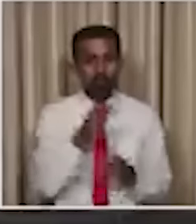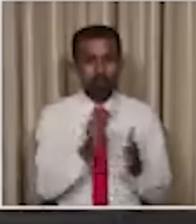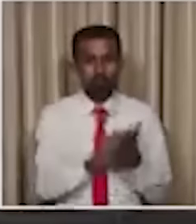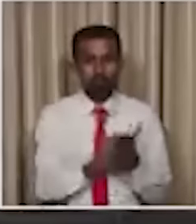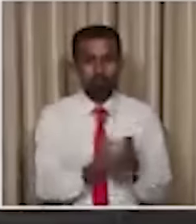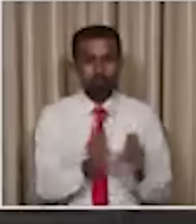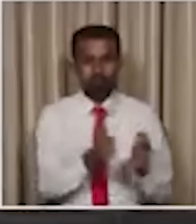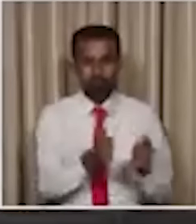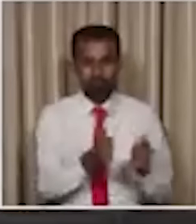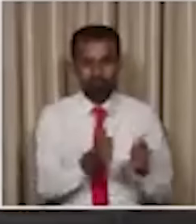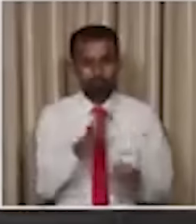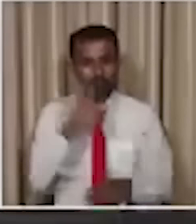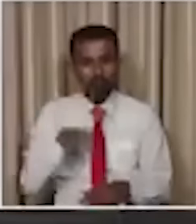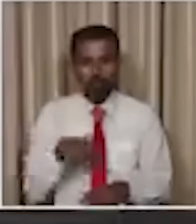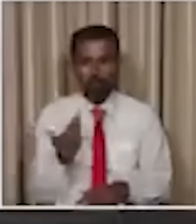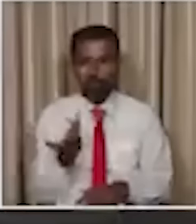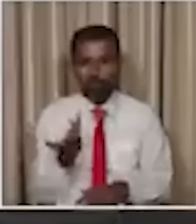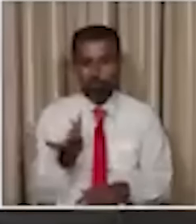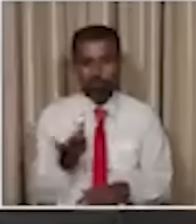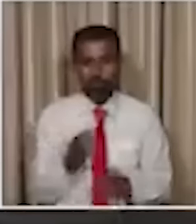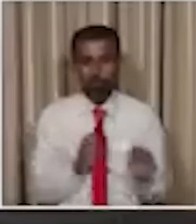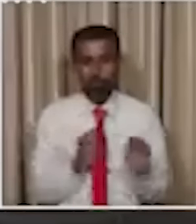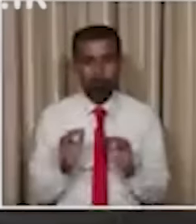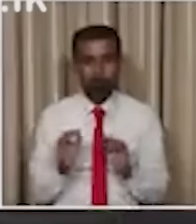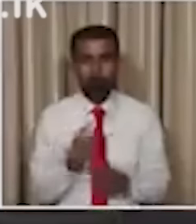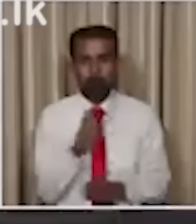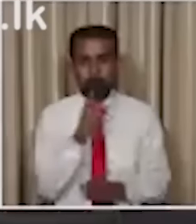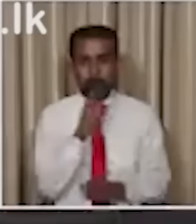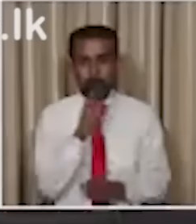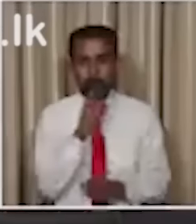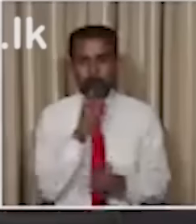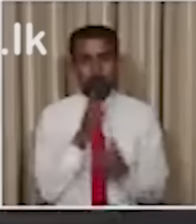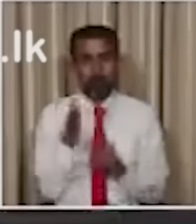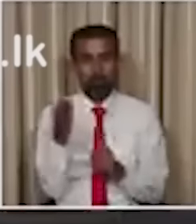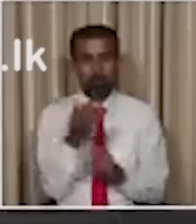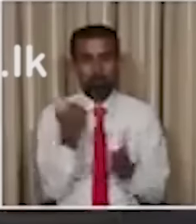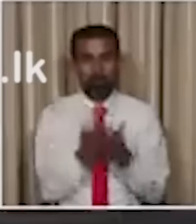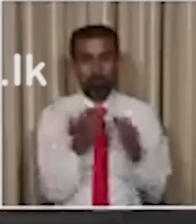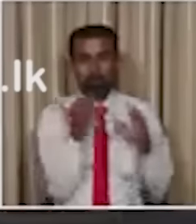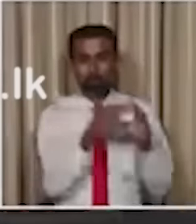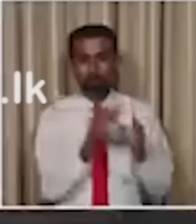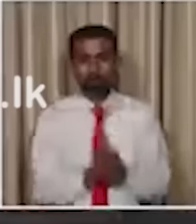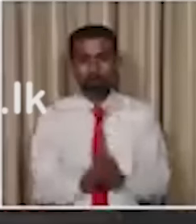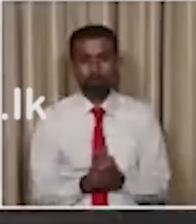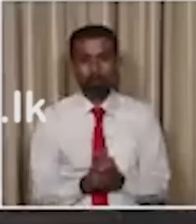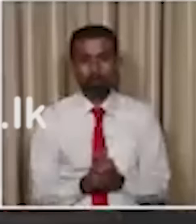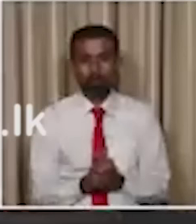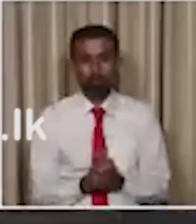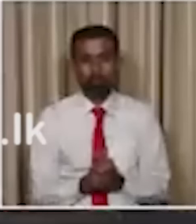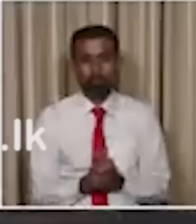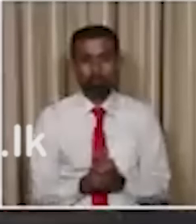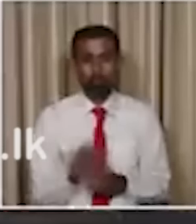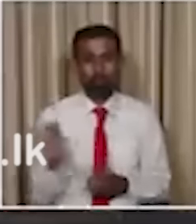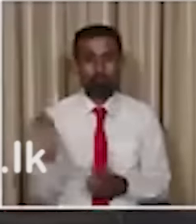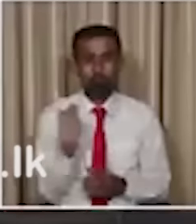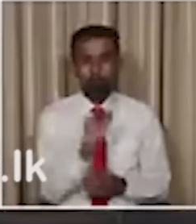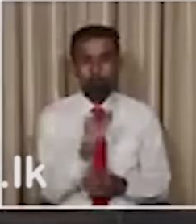දුන්නා, ආවේ නෑ. ඊට පස්සේ අපි උසාවිය හරහා නෝටිස් කෙරුවා. නෝටිස් කෙරුවම ඊට